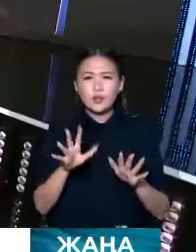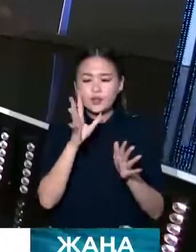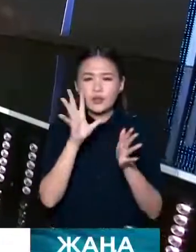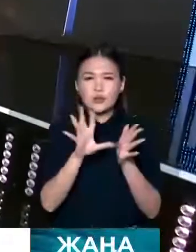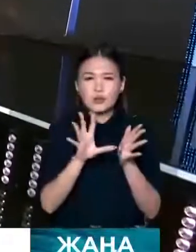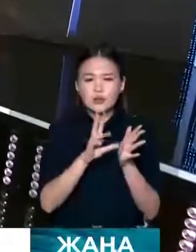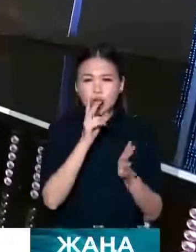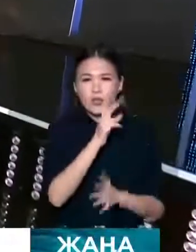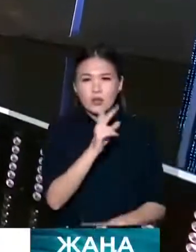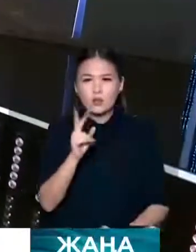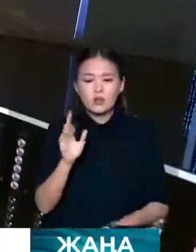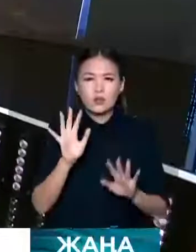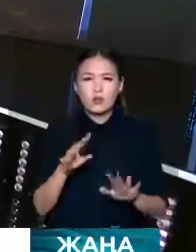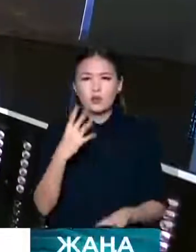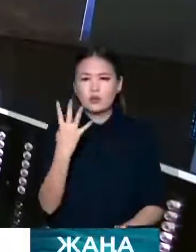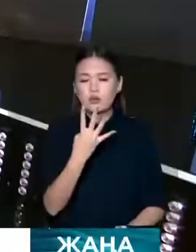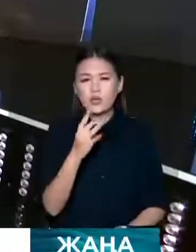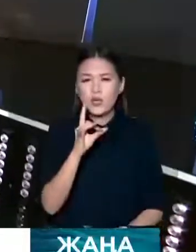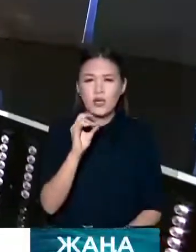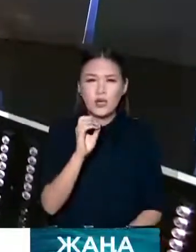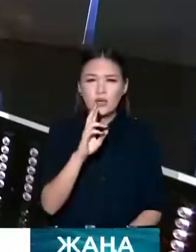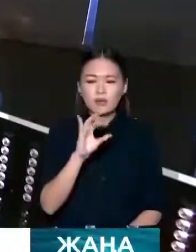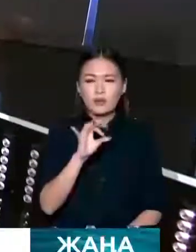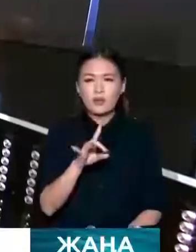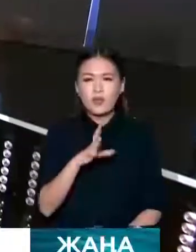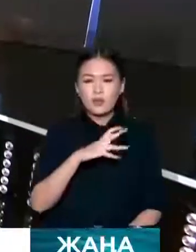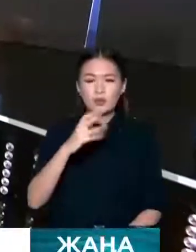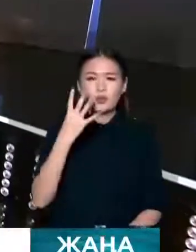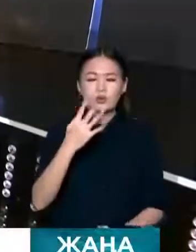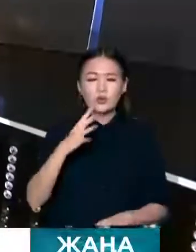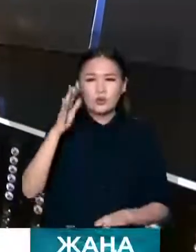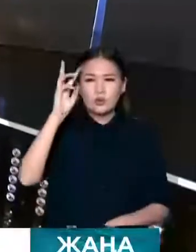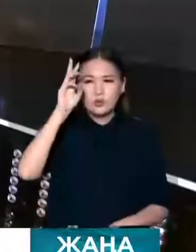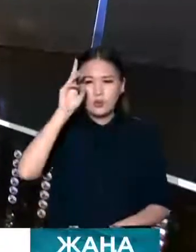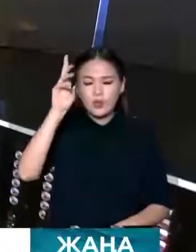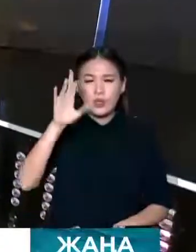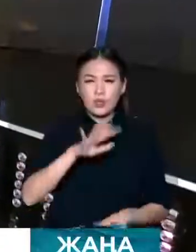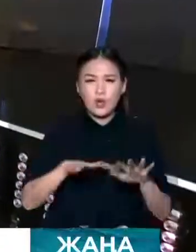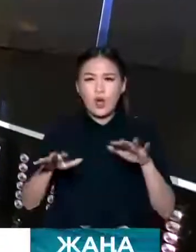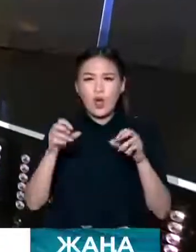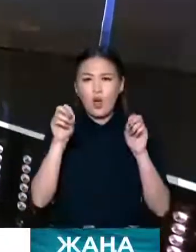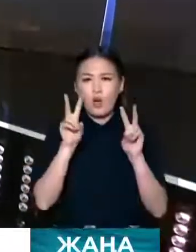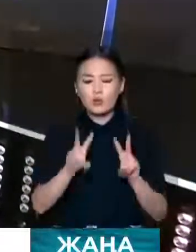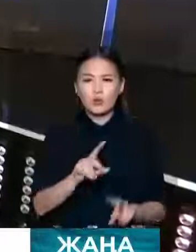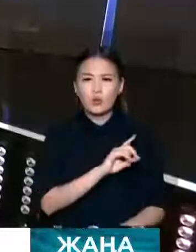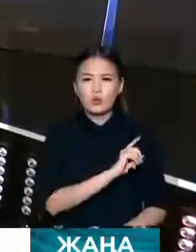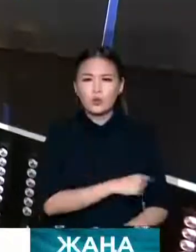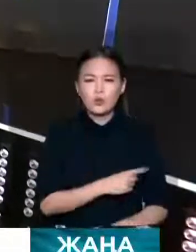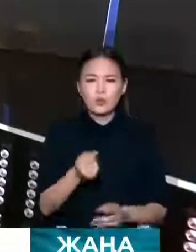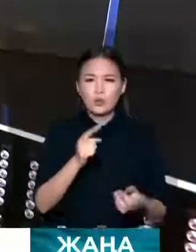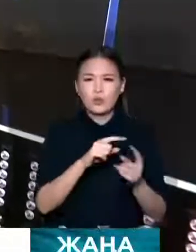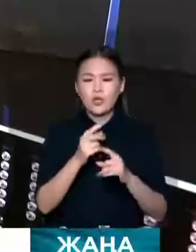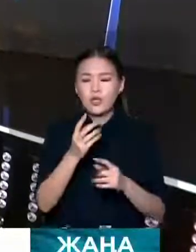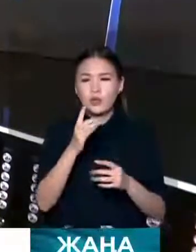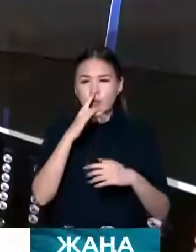қарайтын болсам, төрт мемлекеттің төрт реакторы да қауіпсіздік жағынан өте бір-біріне жақын.